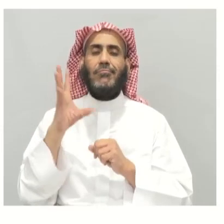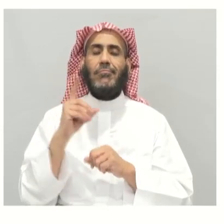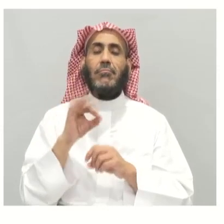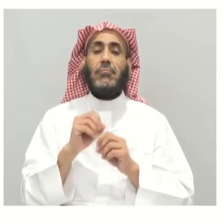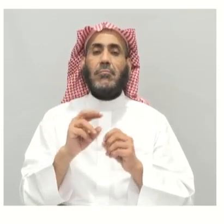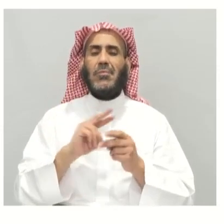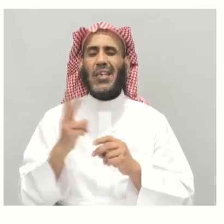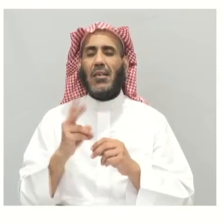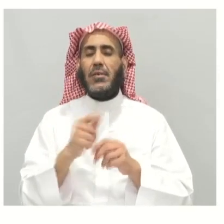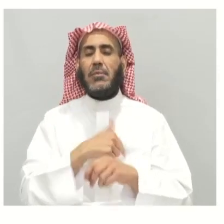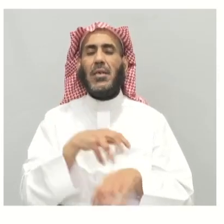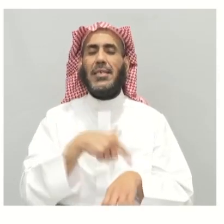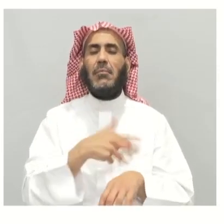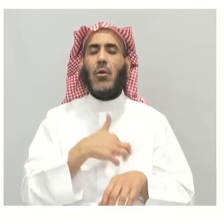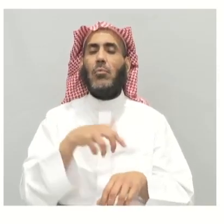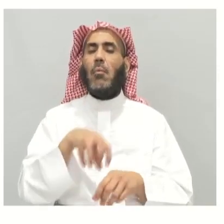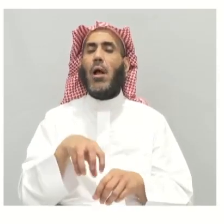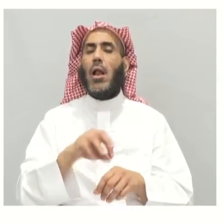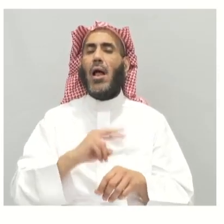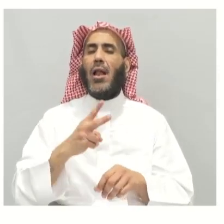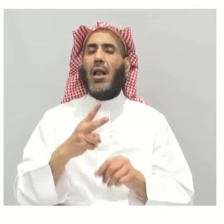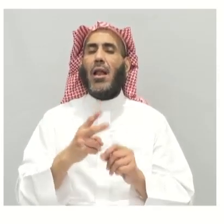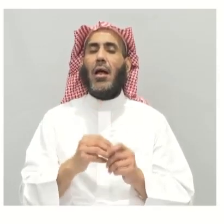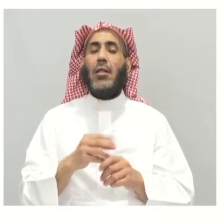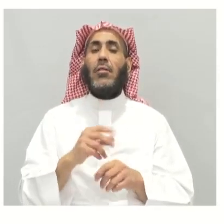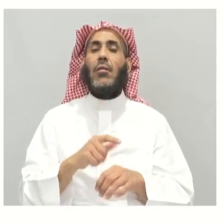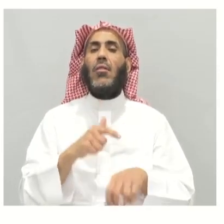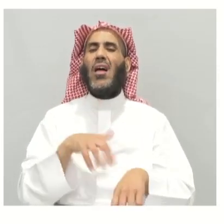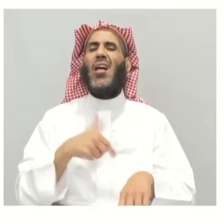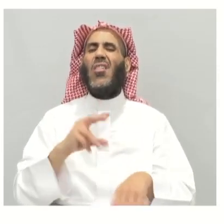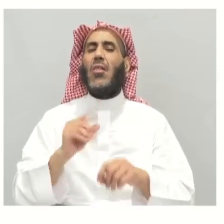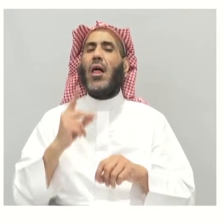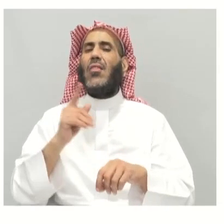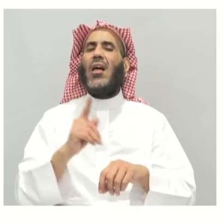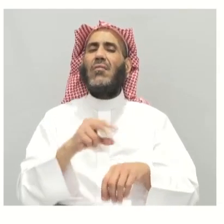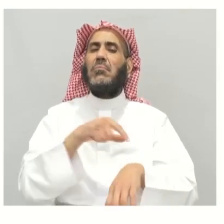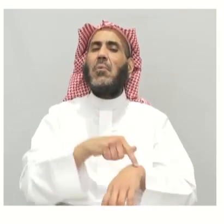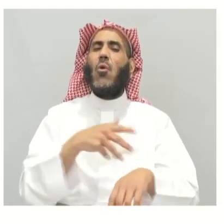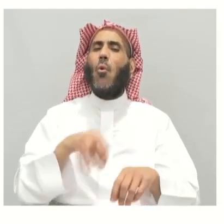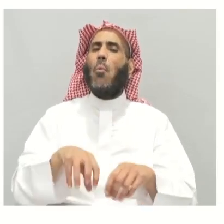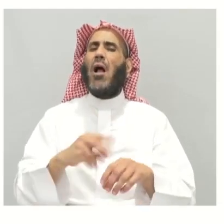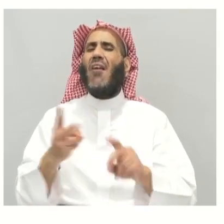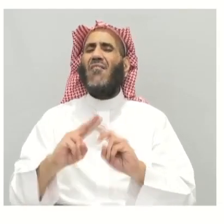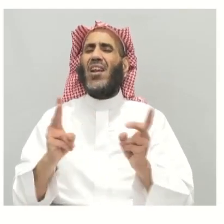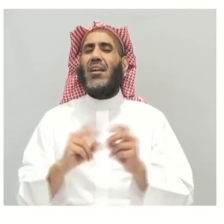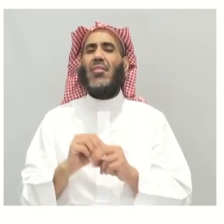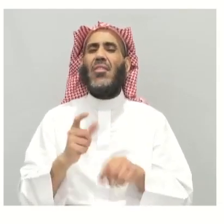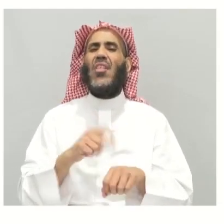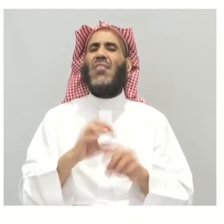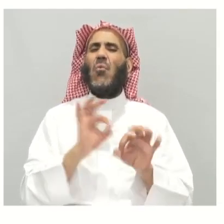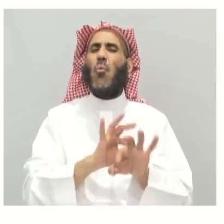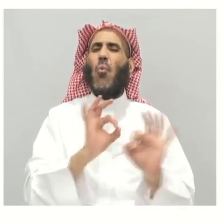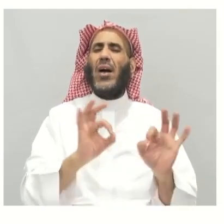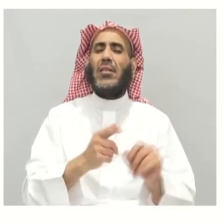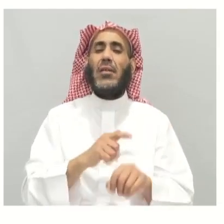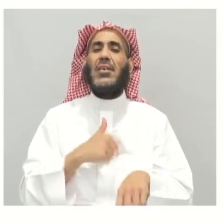يختلف اسماء الزمان والمكان عن ظرفي الزمان والمكان. سبق أن درسنا ظرف الزمان